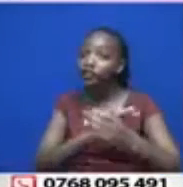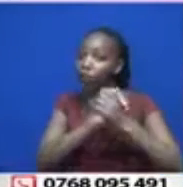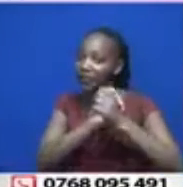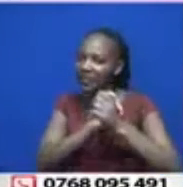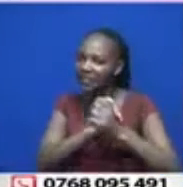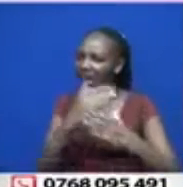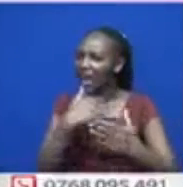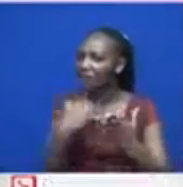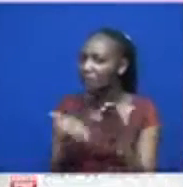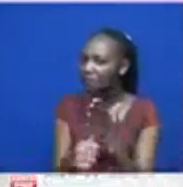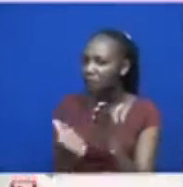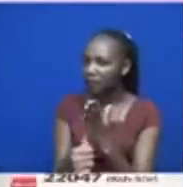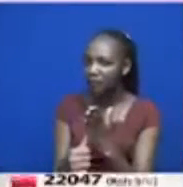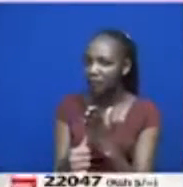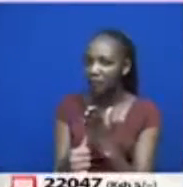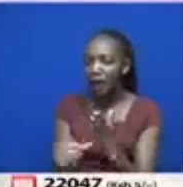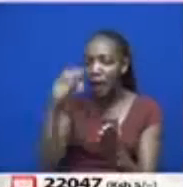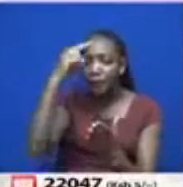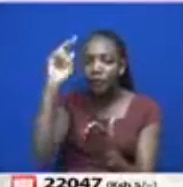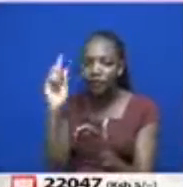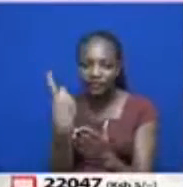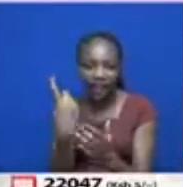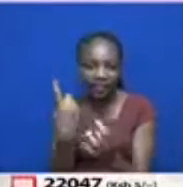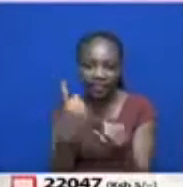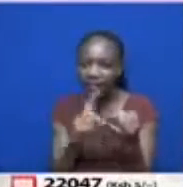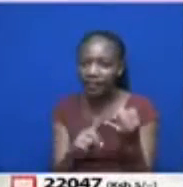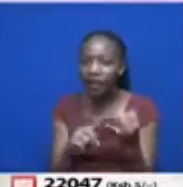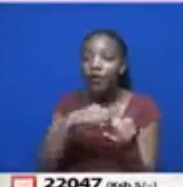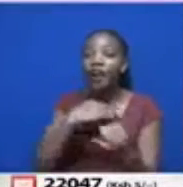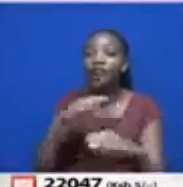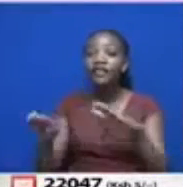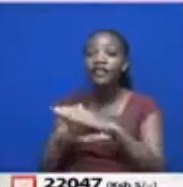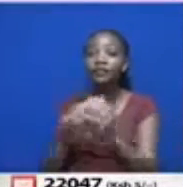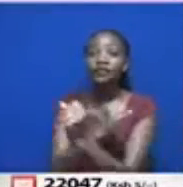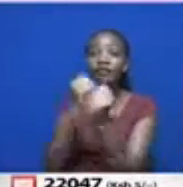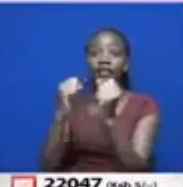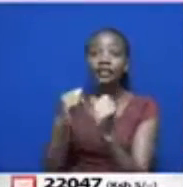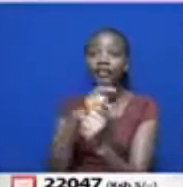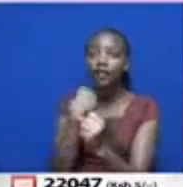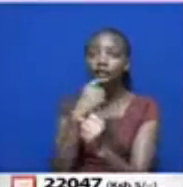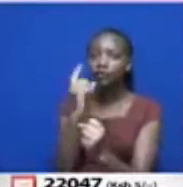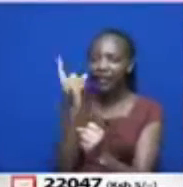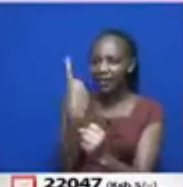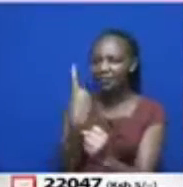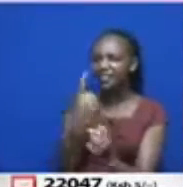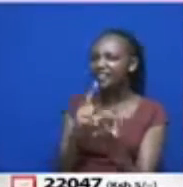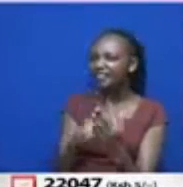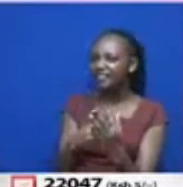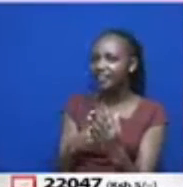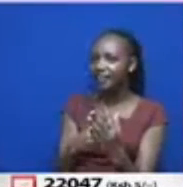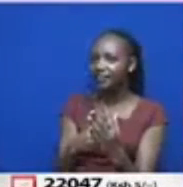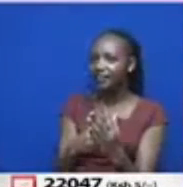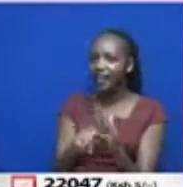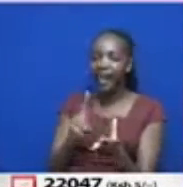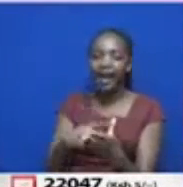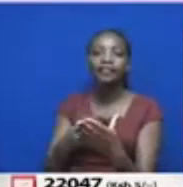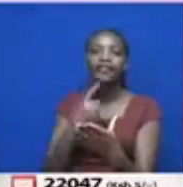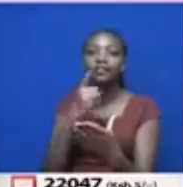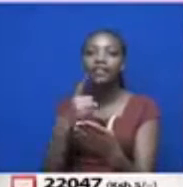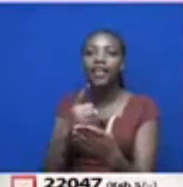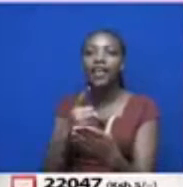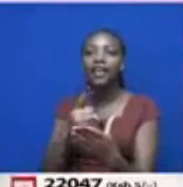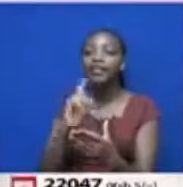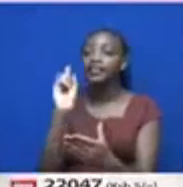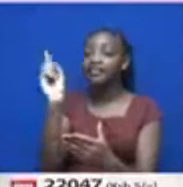tatanishi. Kwa sababu kwanza kabisa kunaye naibu rais ambaye alijitokeza mwanzo kabisa kwamba yeye ni mgombea nambari